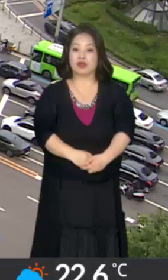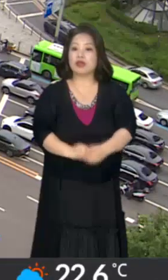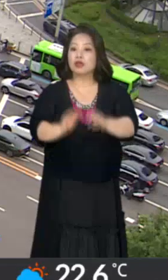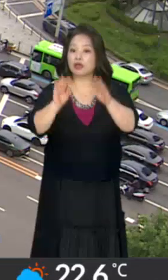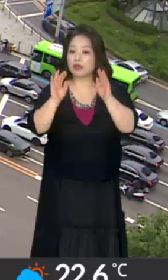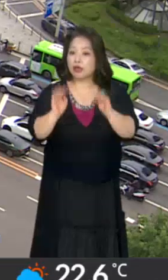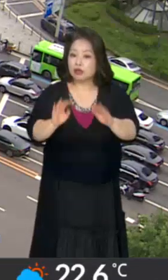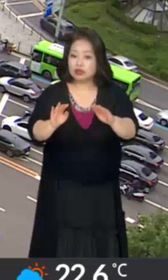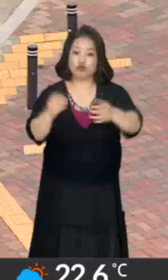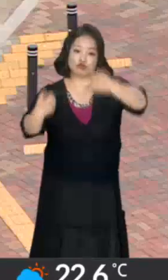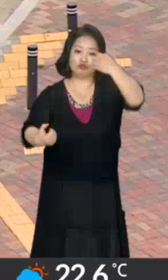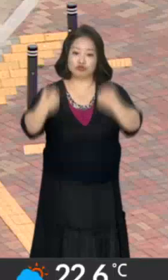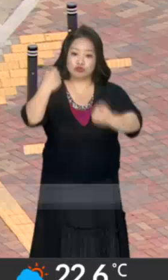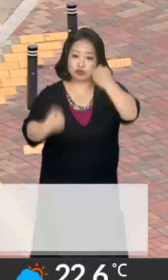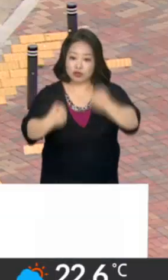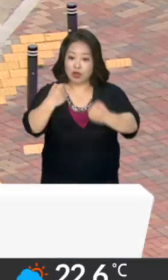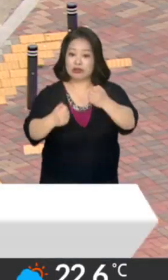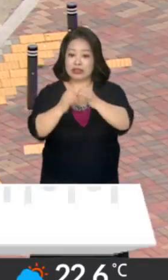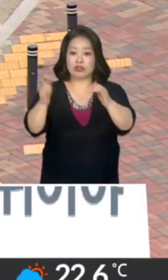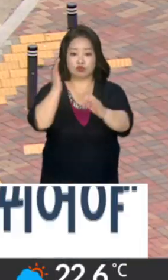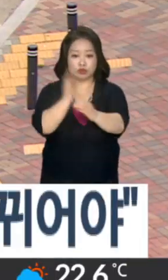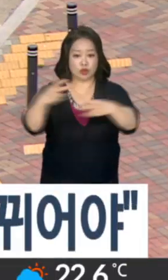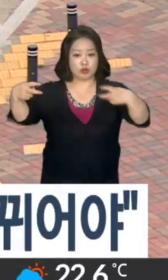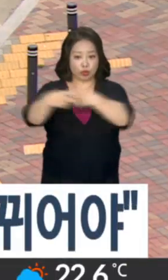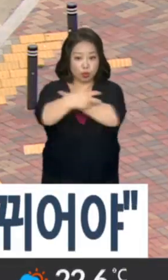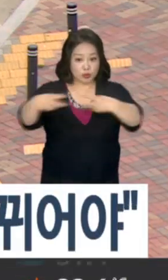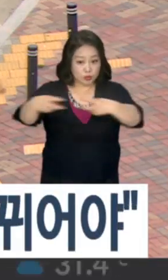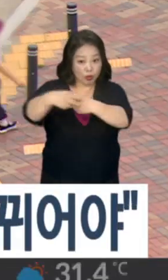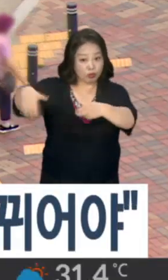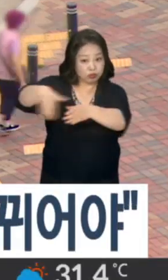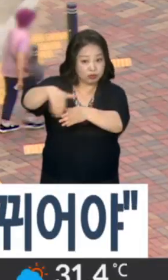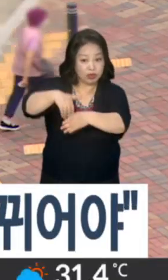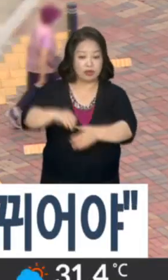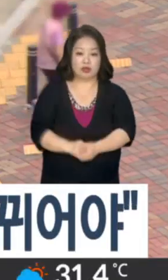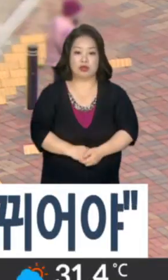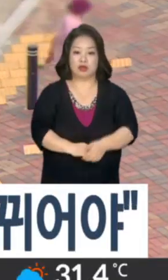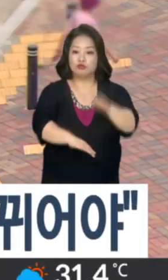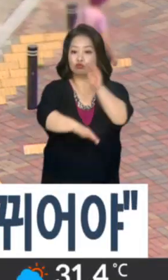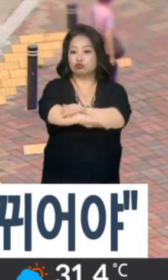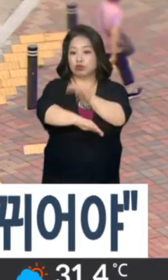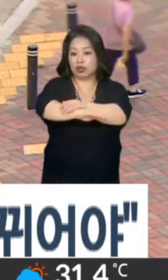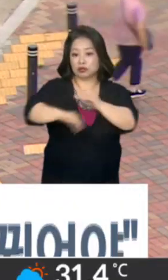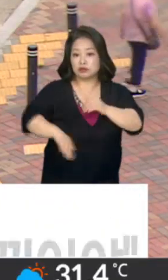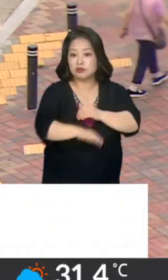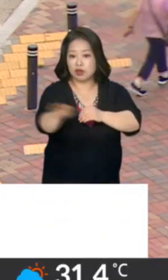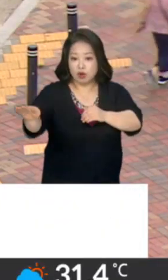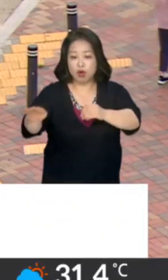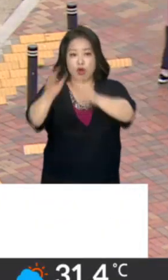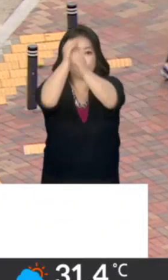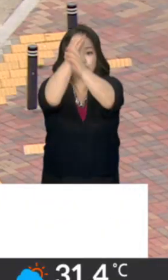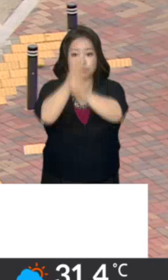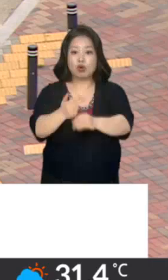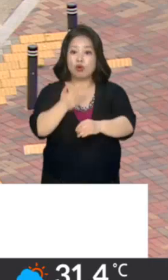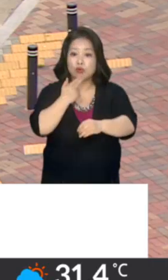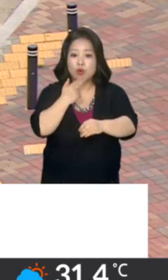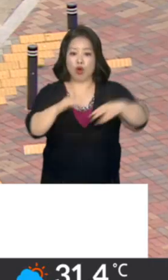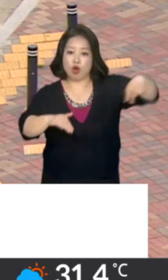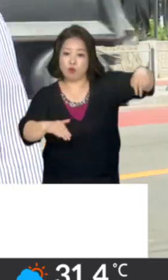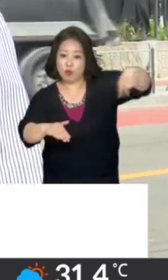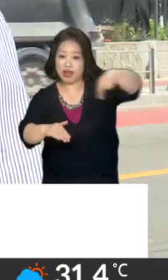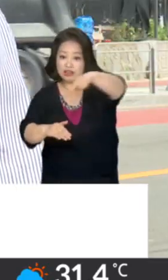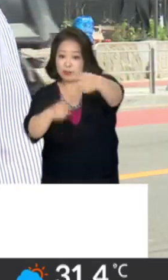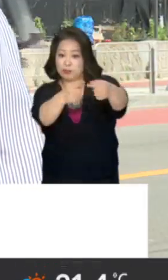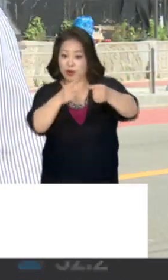문제는 여전히 운전자 중심인 교통 문화와 인식. 우회선 차선은 비보호가 아니라 보행자 우선이고